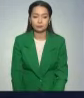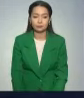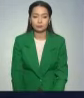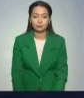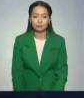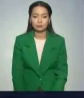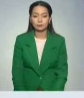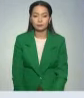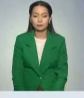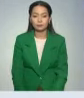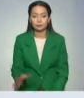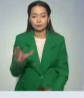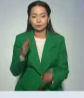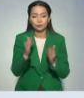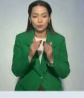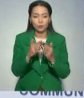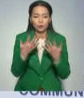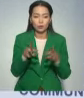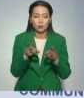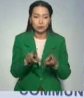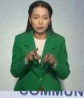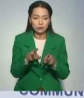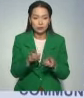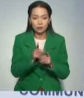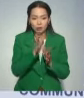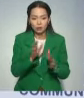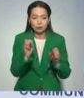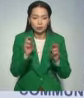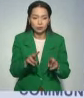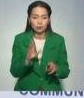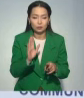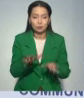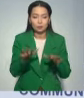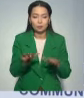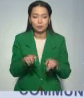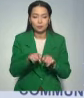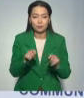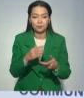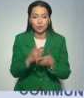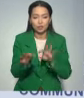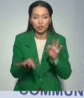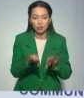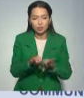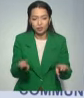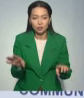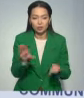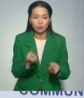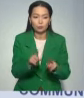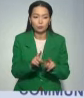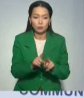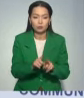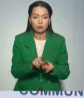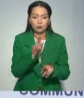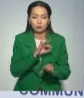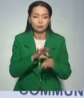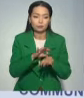тяжело дома спортивного дома рамка в дальнейшем модернизации объектов инженерной сети теплоснабжения в текущем грузови завершена